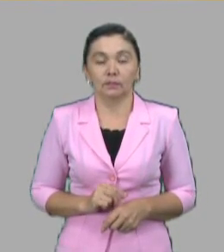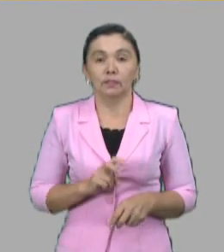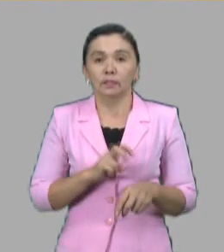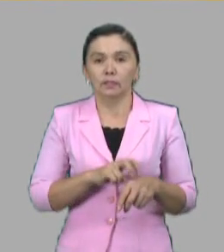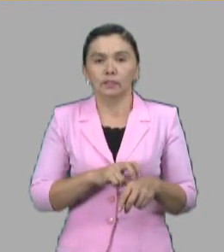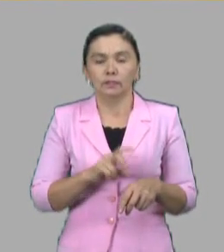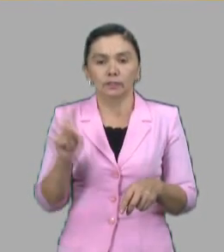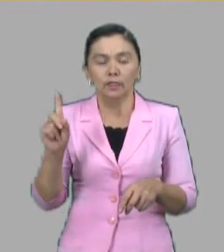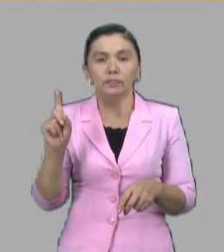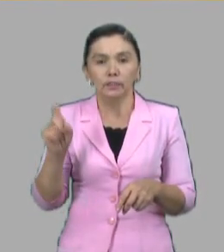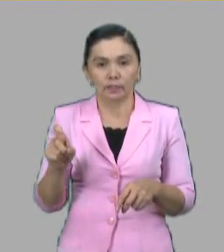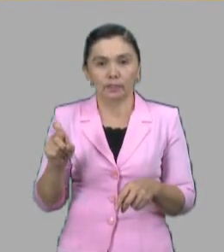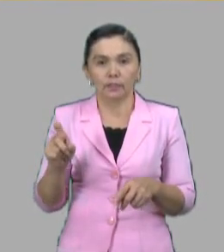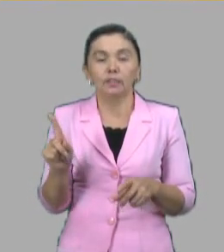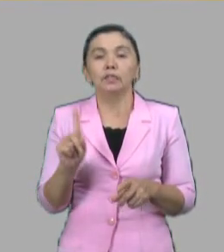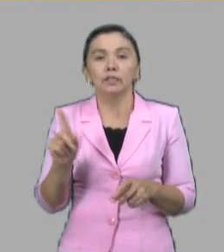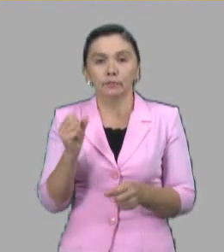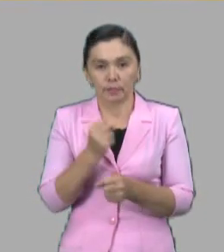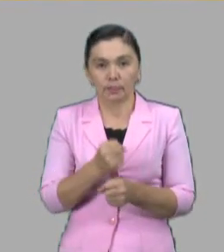Дарыгер эмне кылат, балдар?